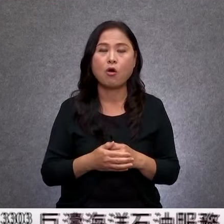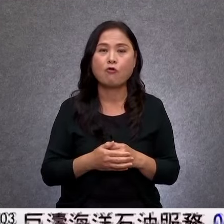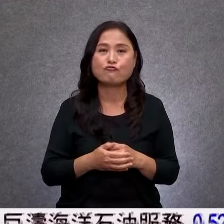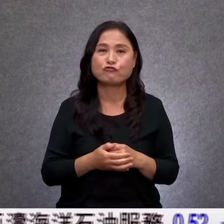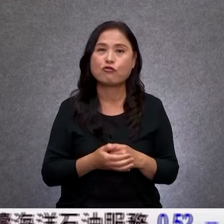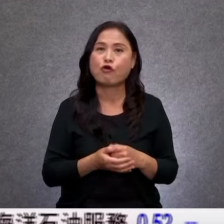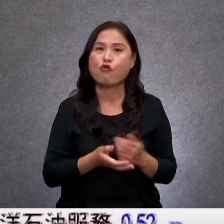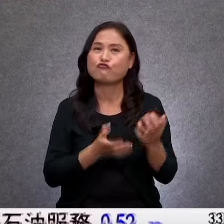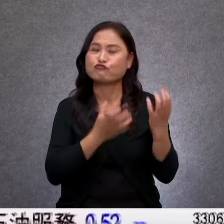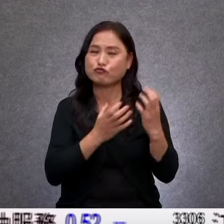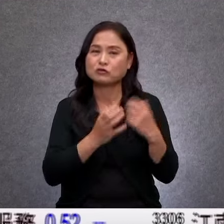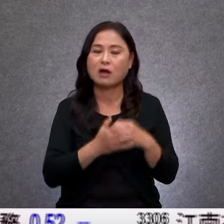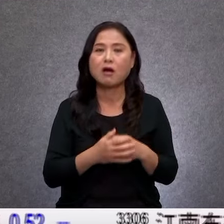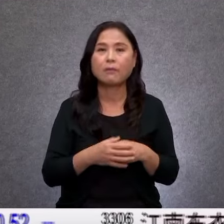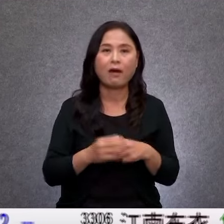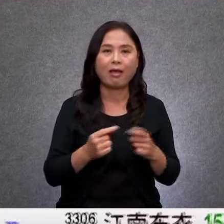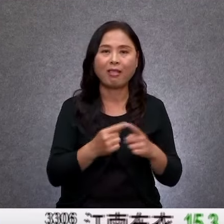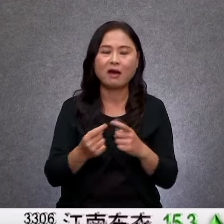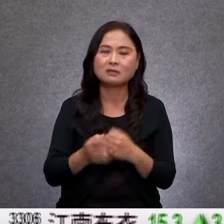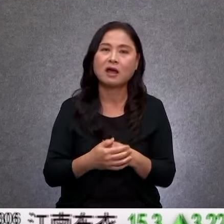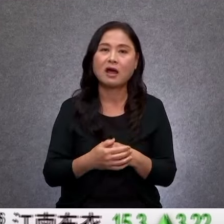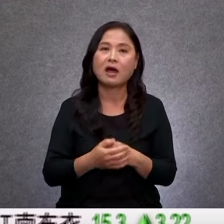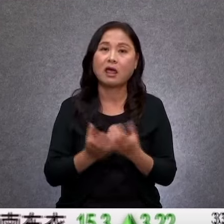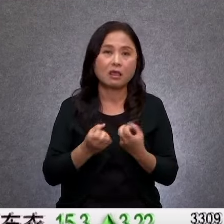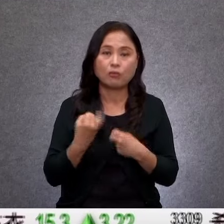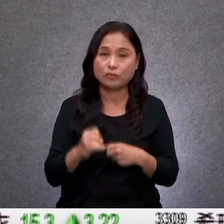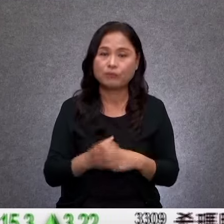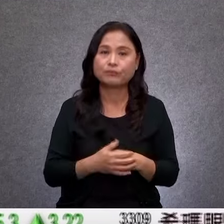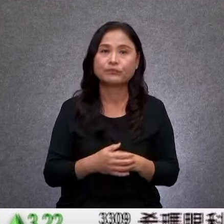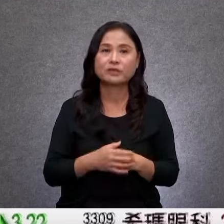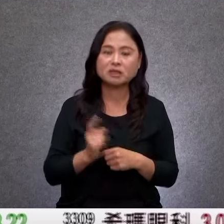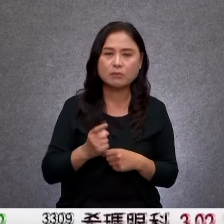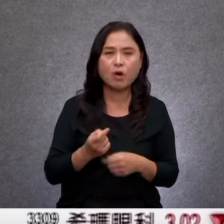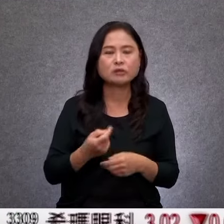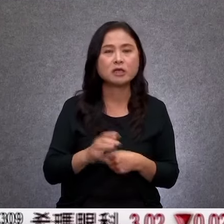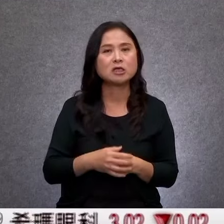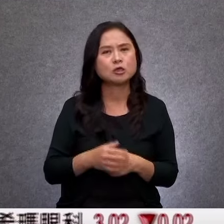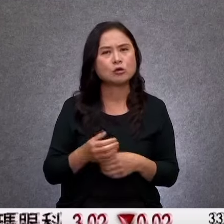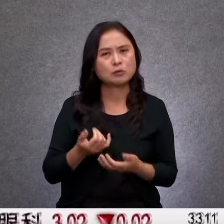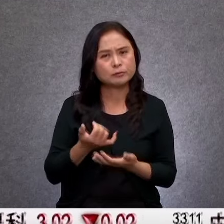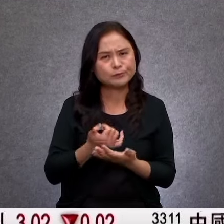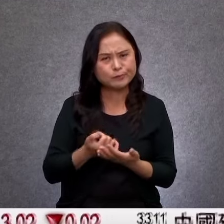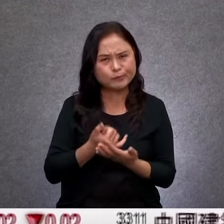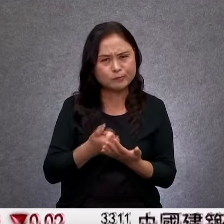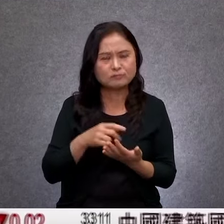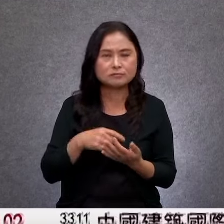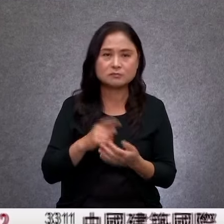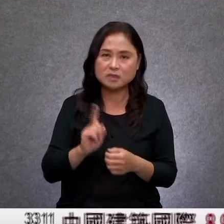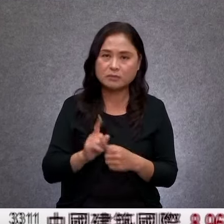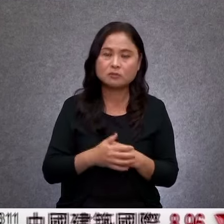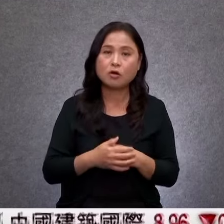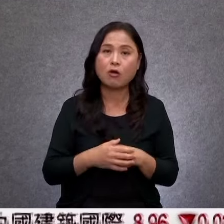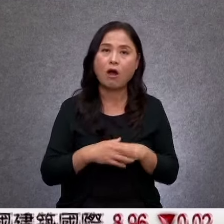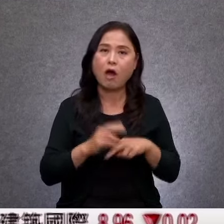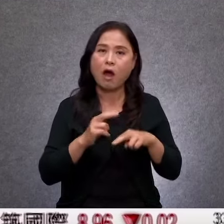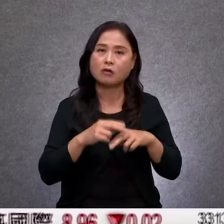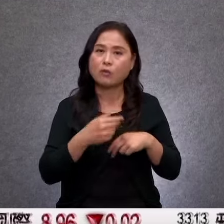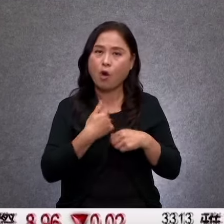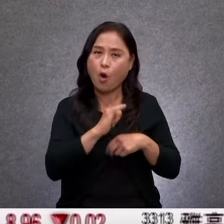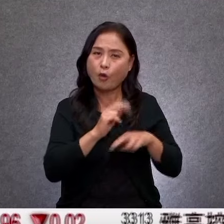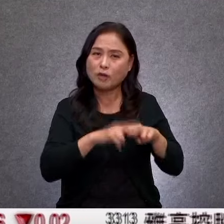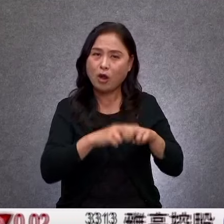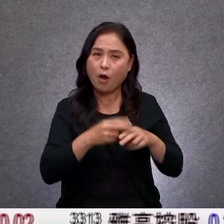咧，長遠嚟講咧，係個負擔公眾係好難承受到嘅。因此我哋要做個檢視，這